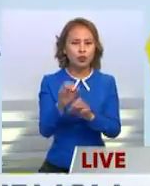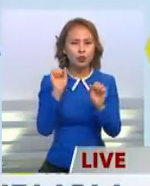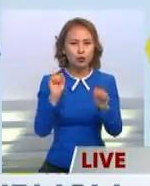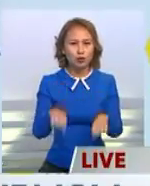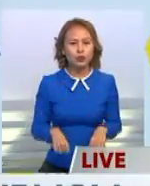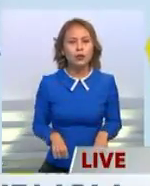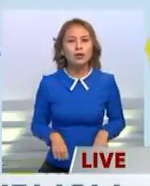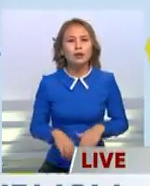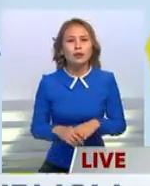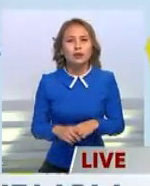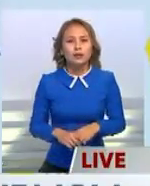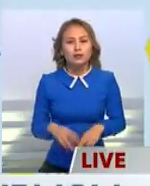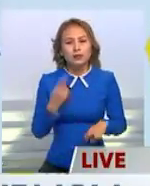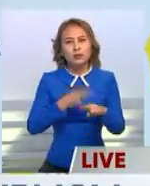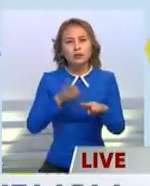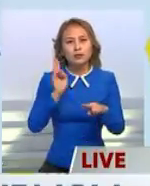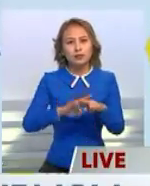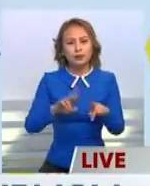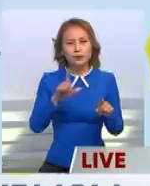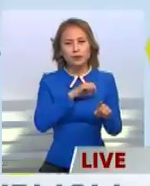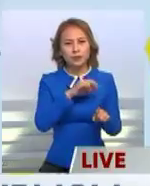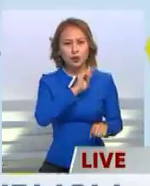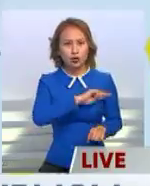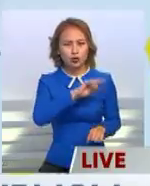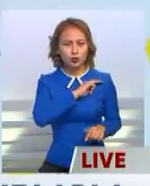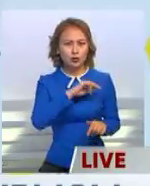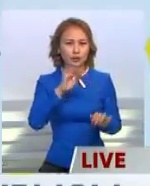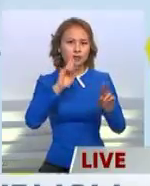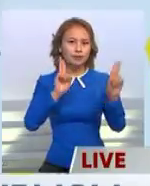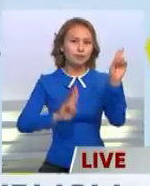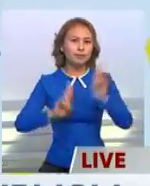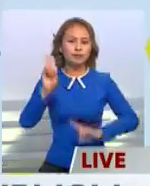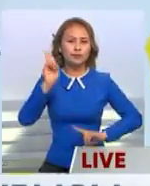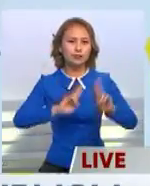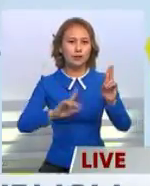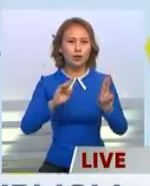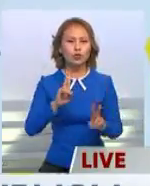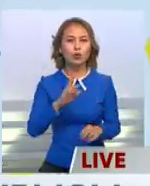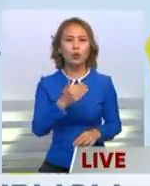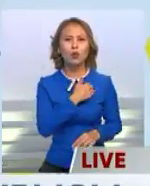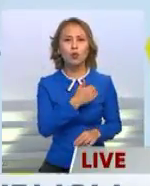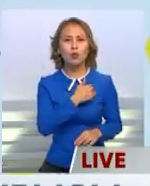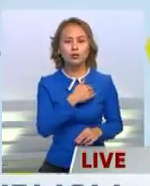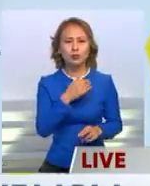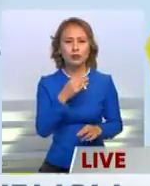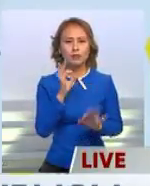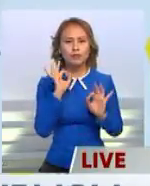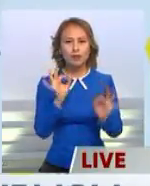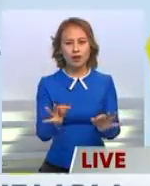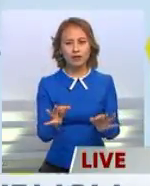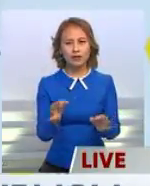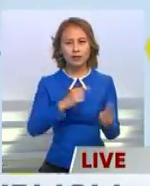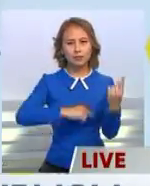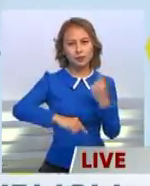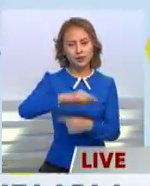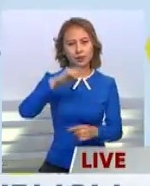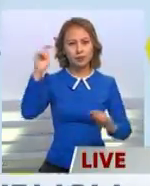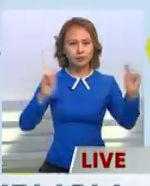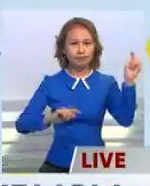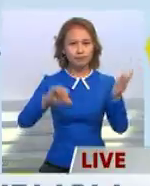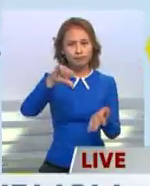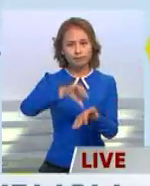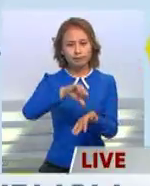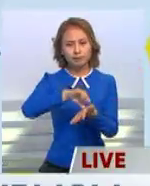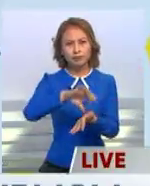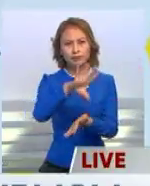тигізіп келеді. Сондықтан болар, жыл сайын тығыз жұмыс кестесіне қарамастан менмін деген саяси элита өкілдері Астанаға келіп, тұшымды